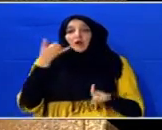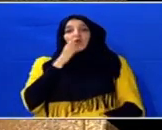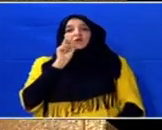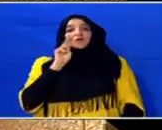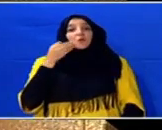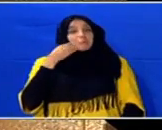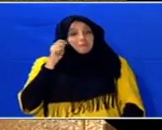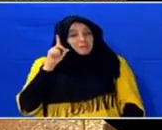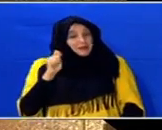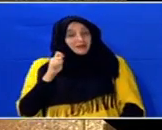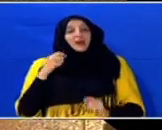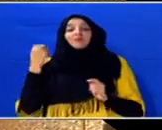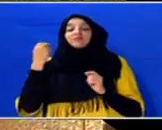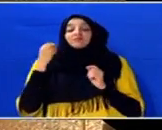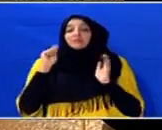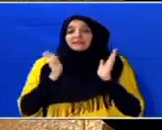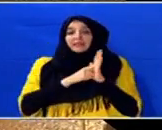عام